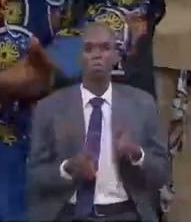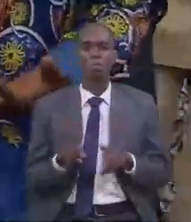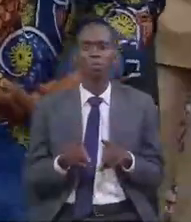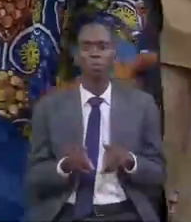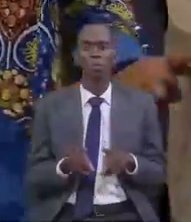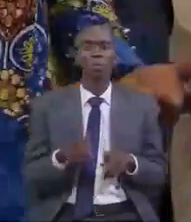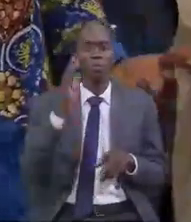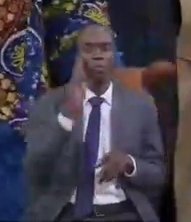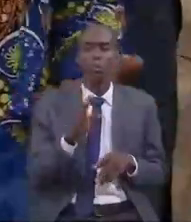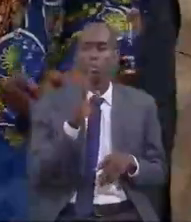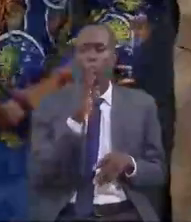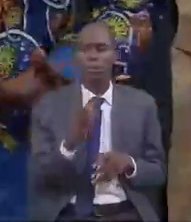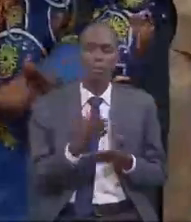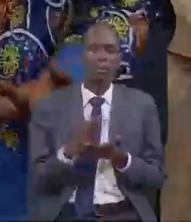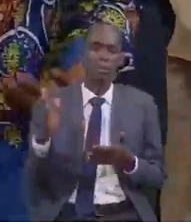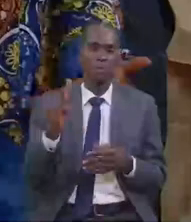Seigneur. Le don,